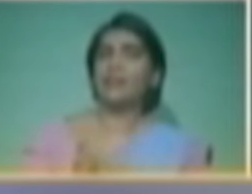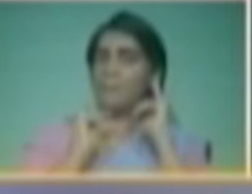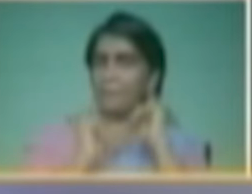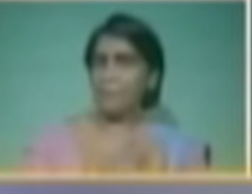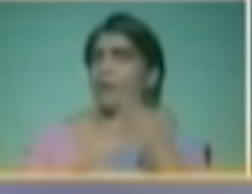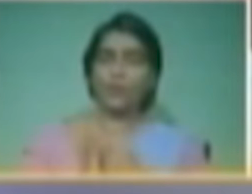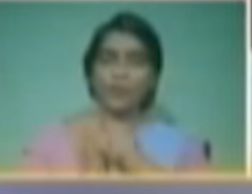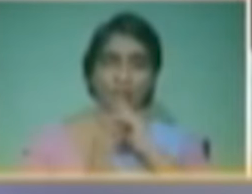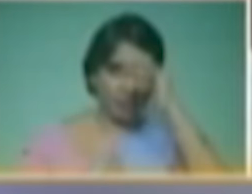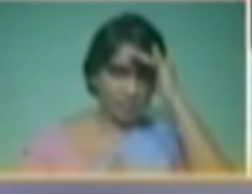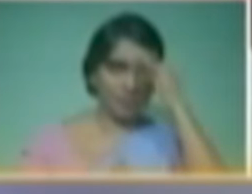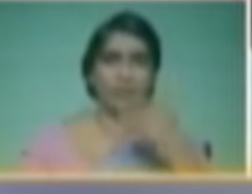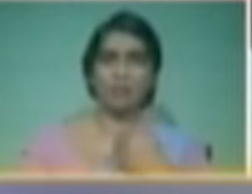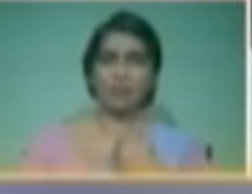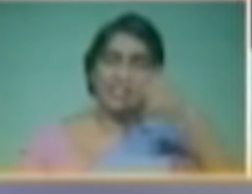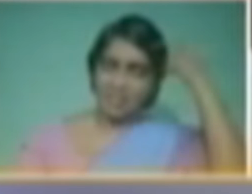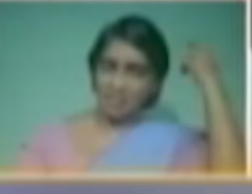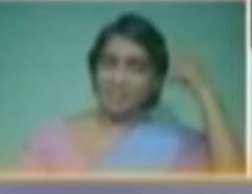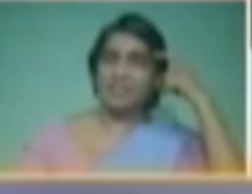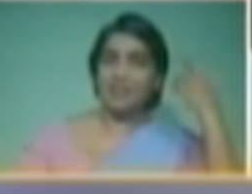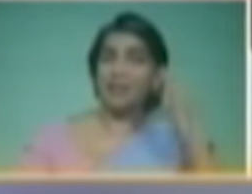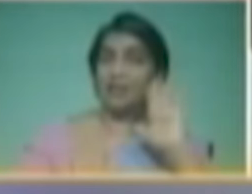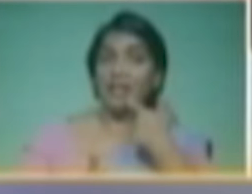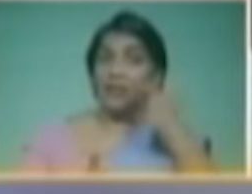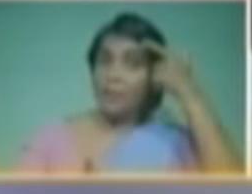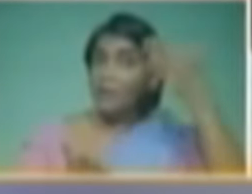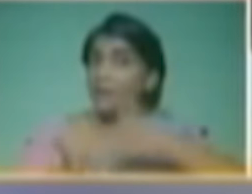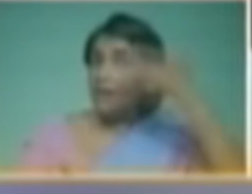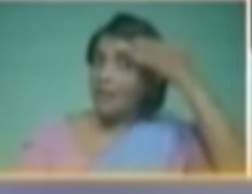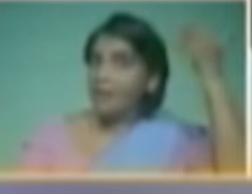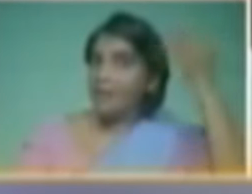ඒක නවත්තන්න කියන්නේ. මගේ කොණ්ඩේ පැහැල තමයි මම. හැබැයි මං ඩයි දාලා නැහැ.